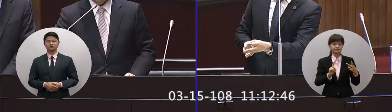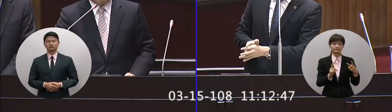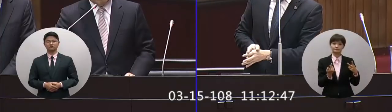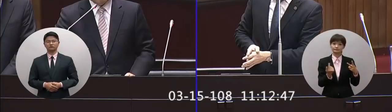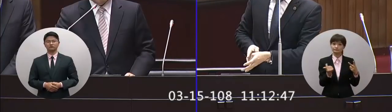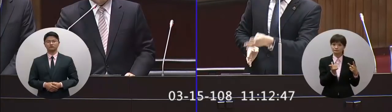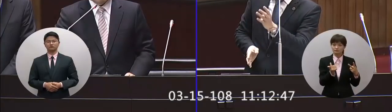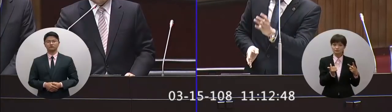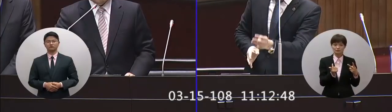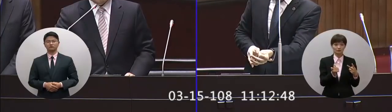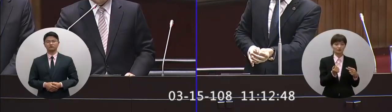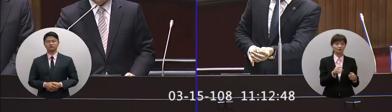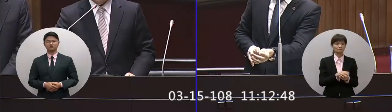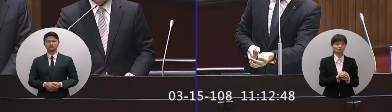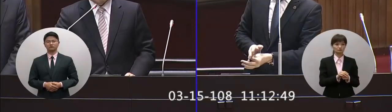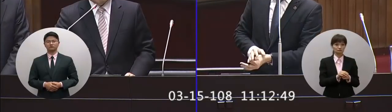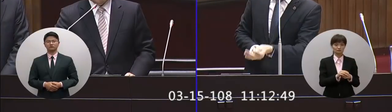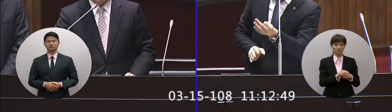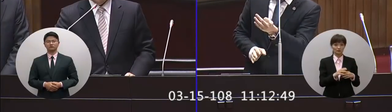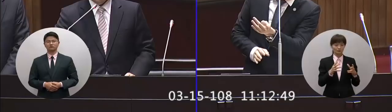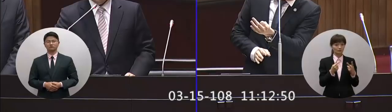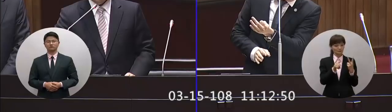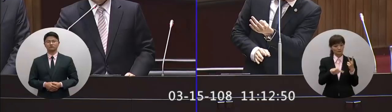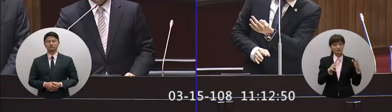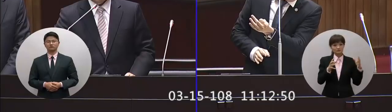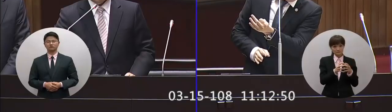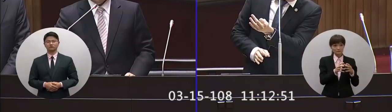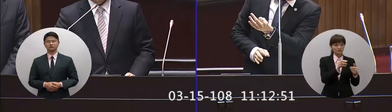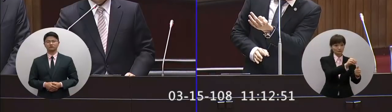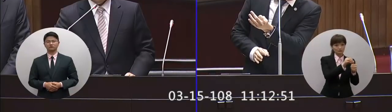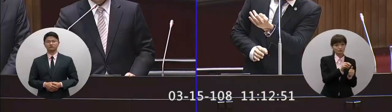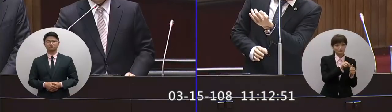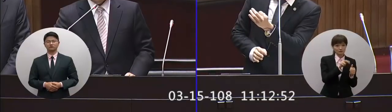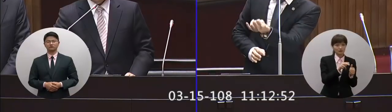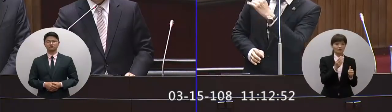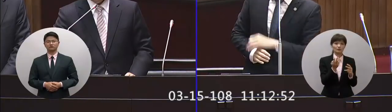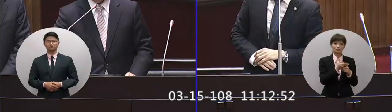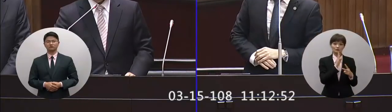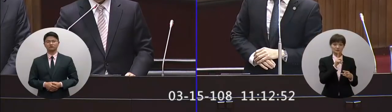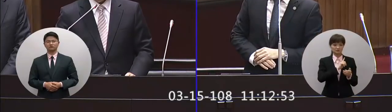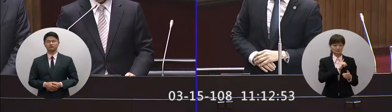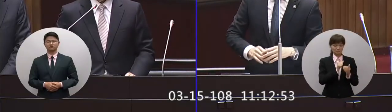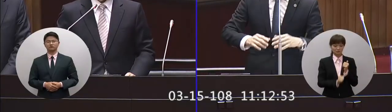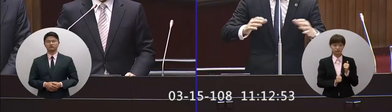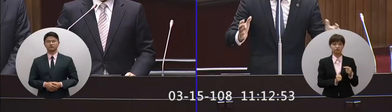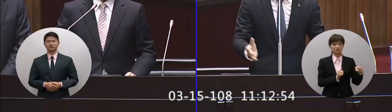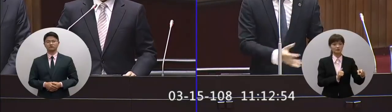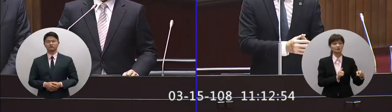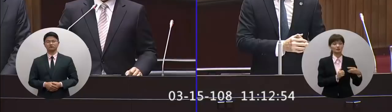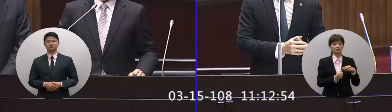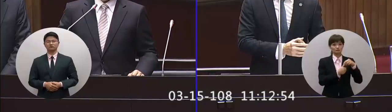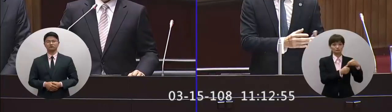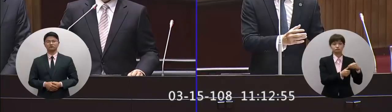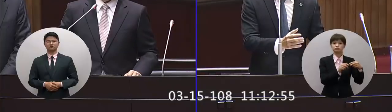讲嫁亲收养啦，还是这个共同收养，还是讲这个还佫有。接受收养等等，啊，但是